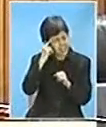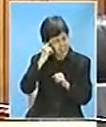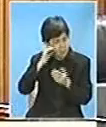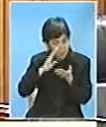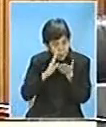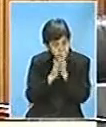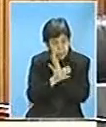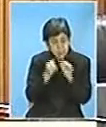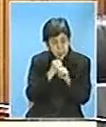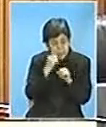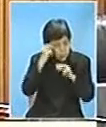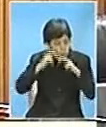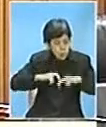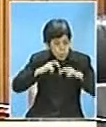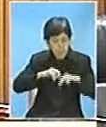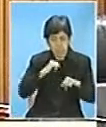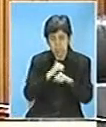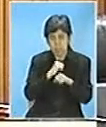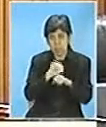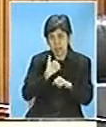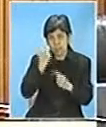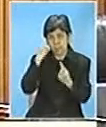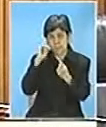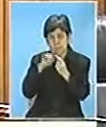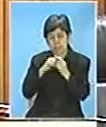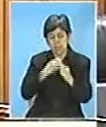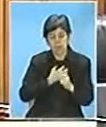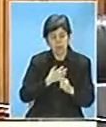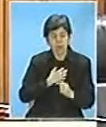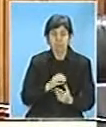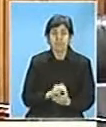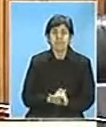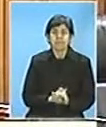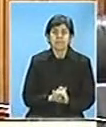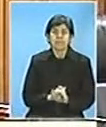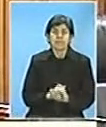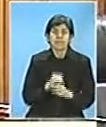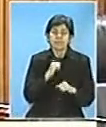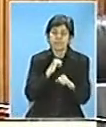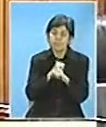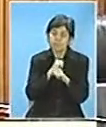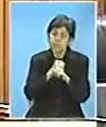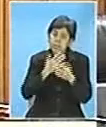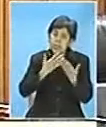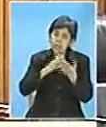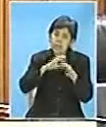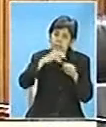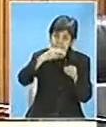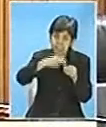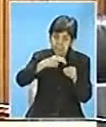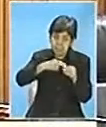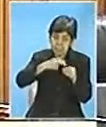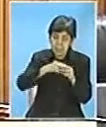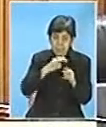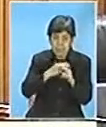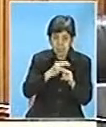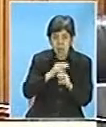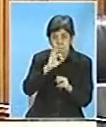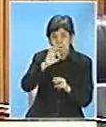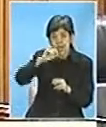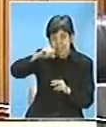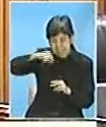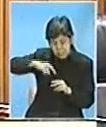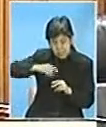ทางเลือกอย่างต่อเนื่องนะครับโดยตั้งเป้าหมายให้สามารถทดแทนเชื้อเพลิงที่เรียกว่าฟอสซิลได้อย่